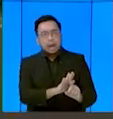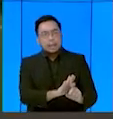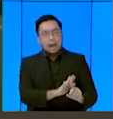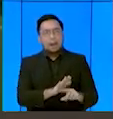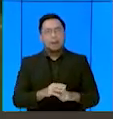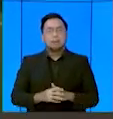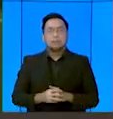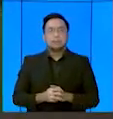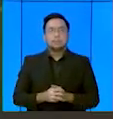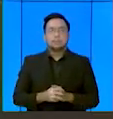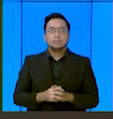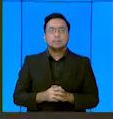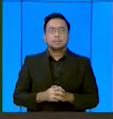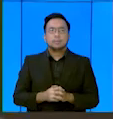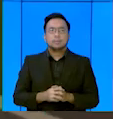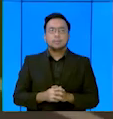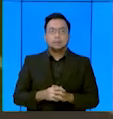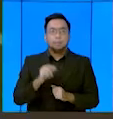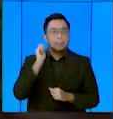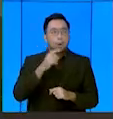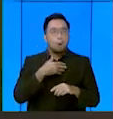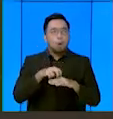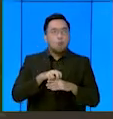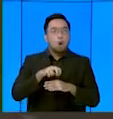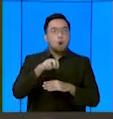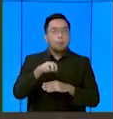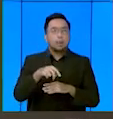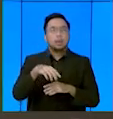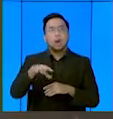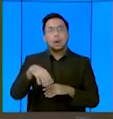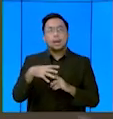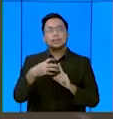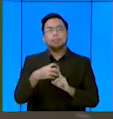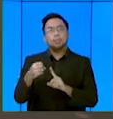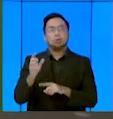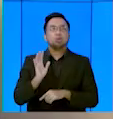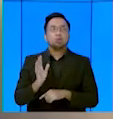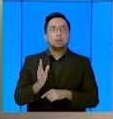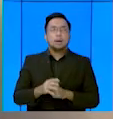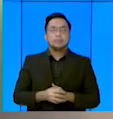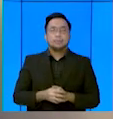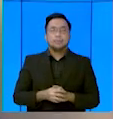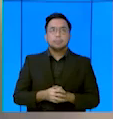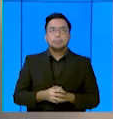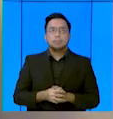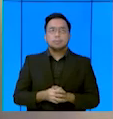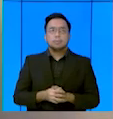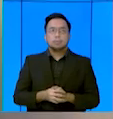lewat. Wanita yang hendak melompat dari jembatan layang telah dijemput pihak keluarganya. Dari Jakarta, Mirta Ulgani,